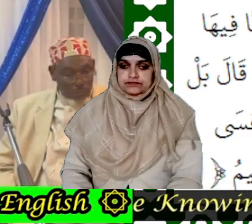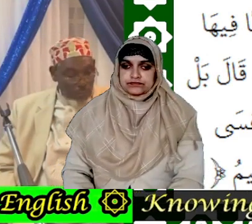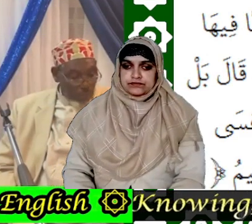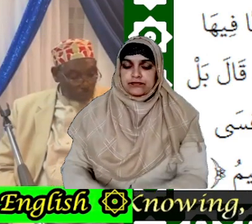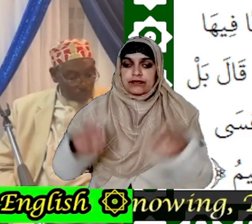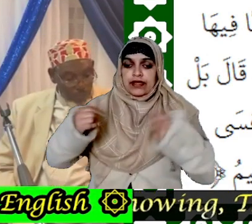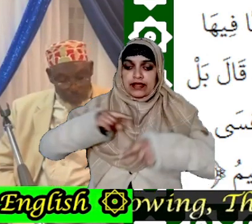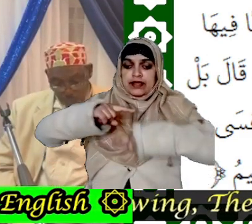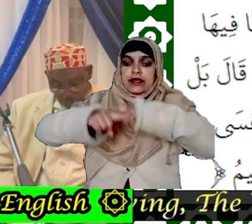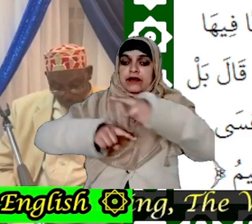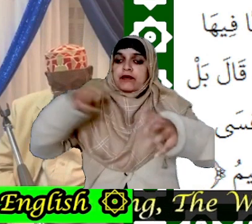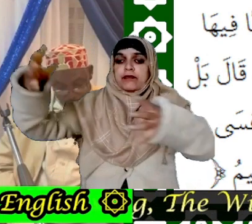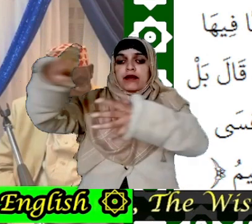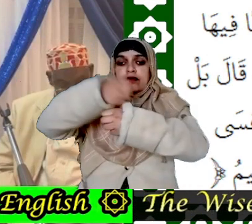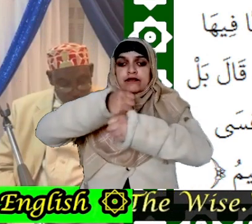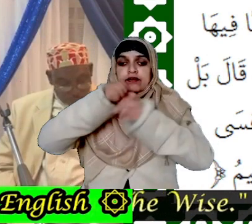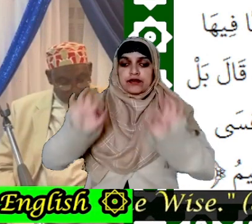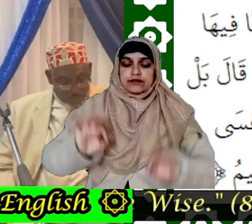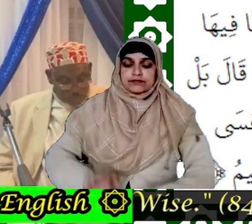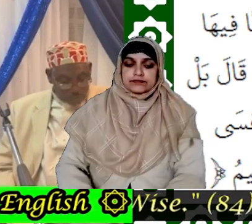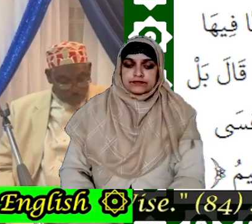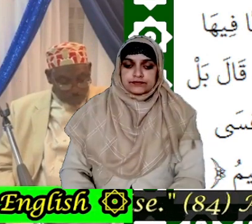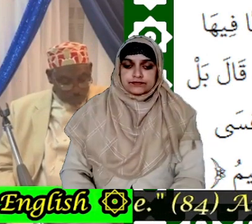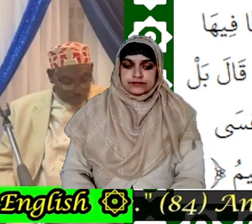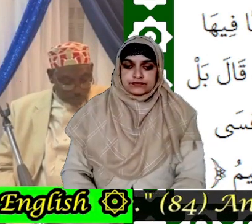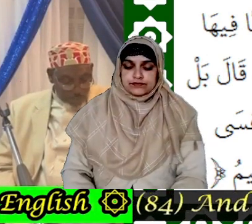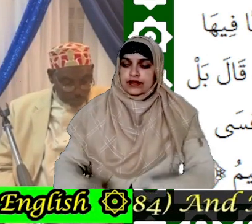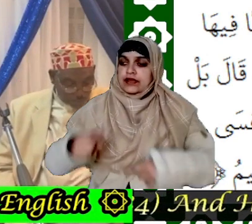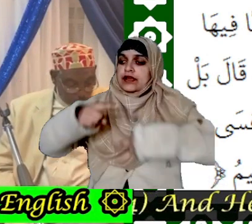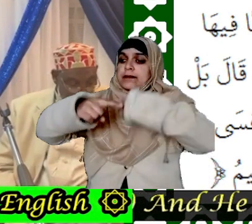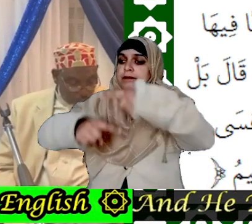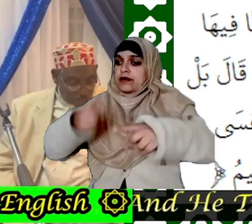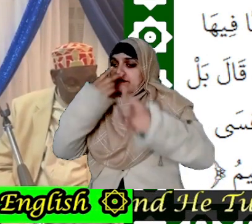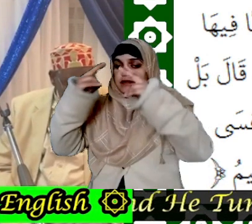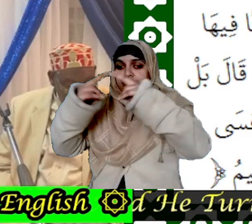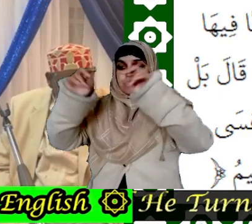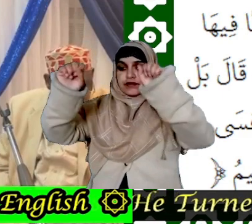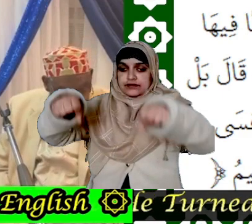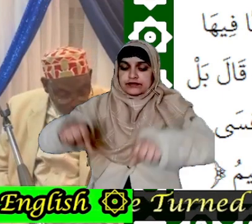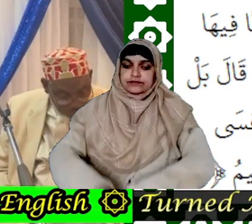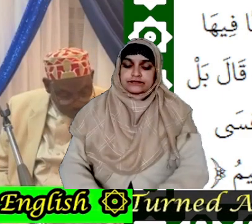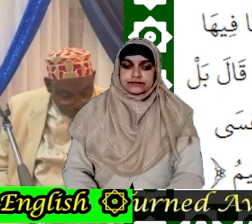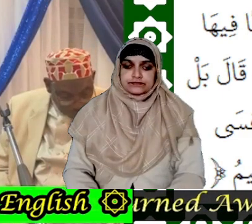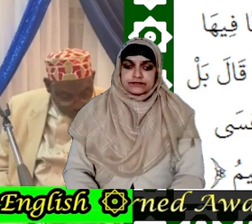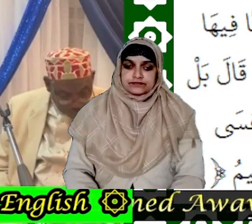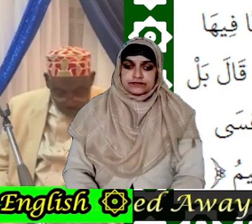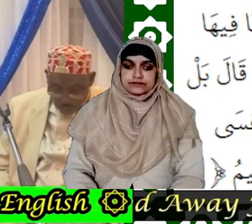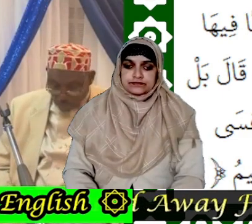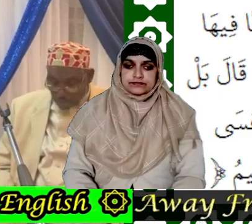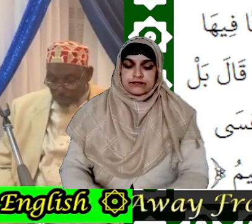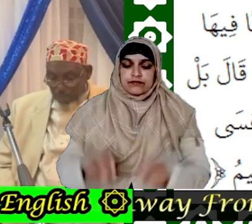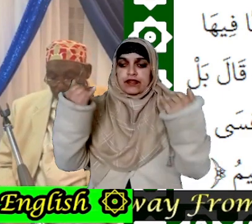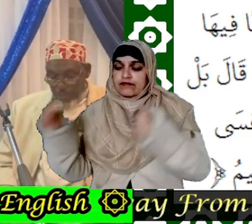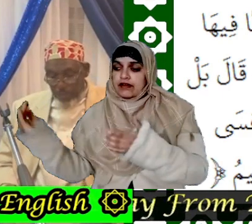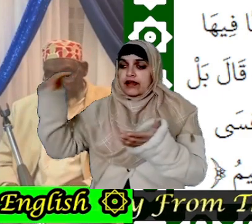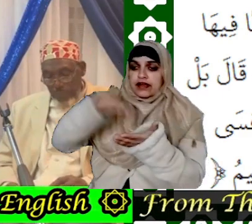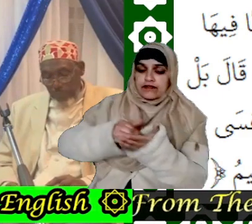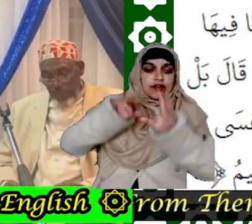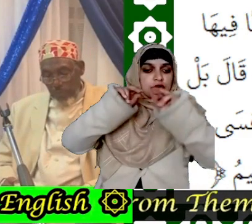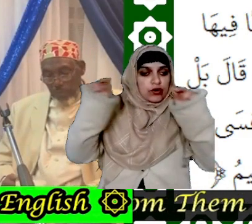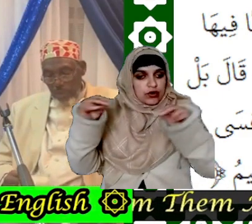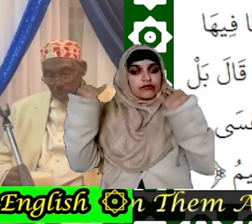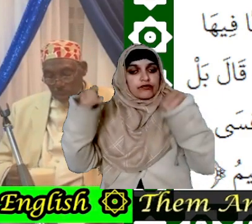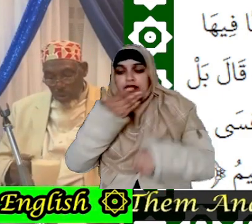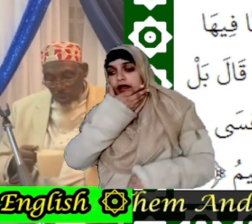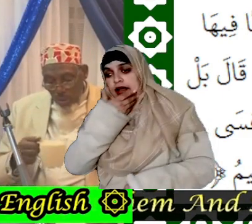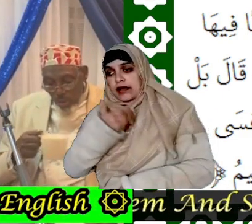فيها خوجيان. واسأل القرية والرغن دا غافت مسربان تكاهو